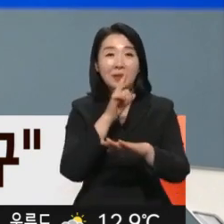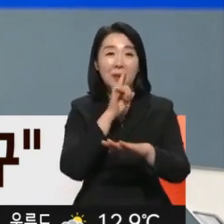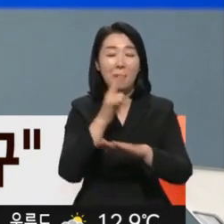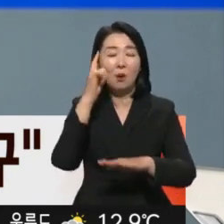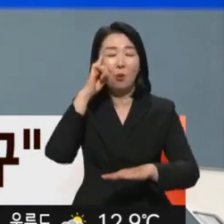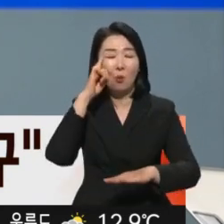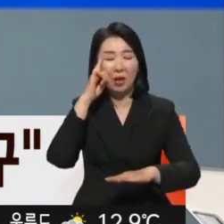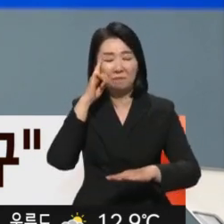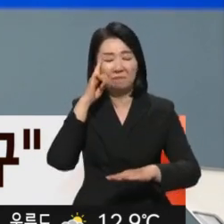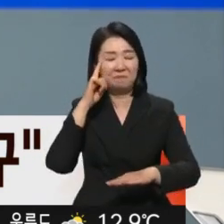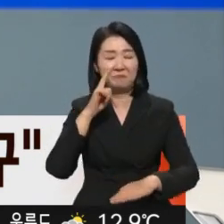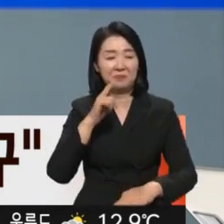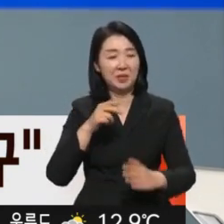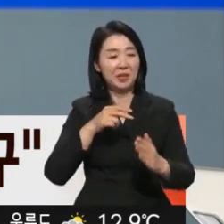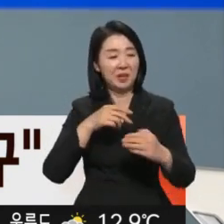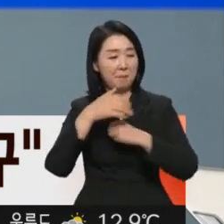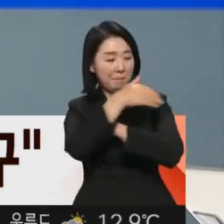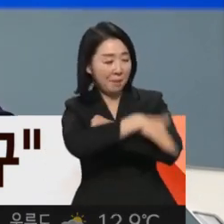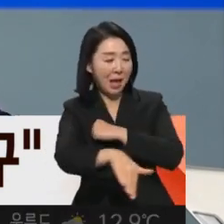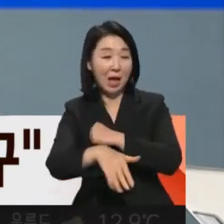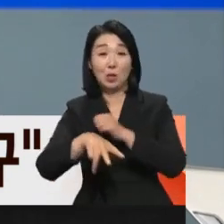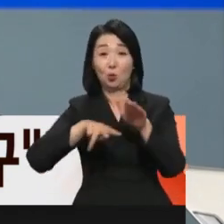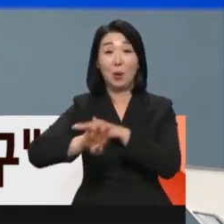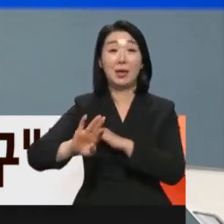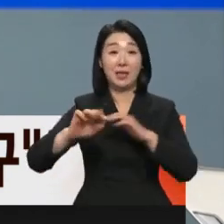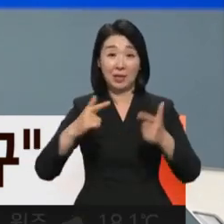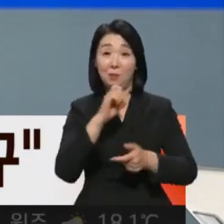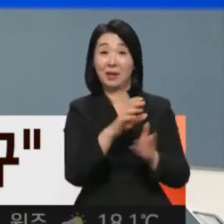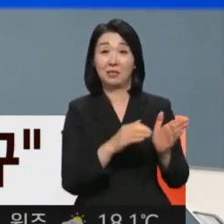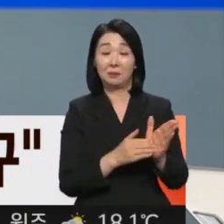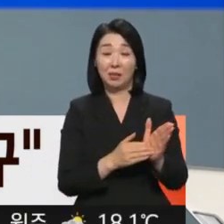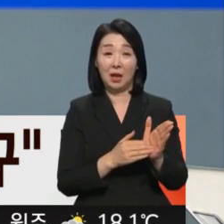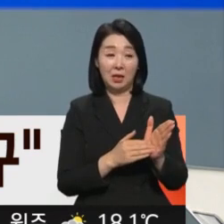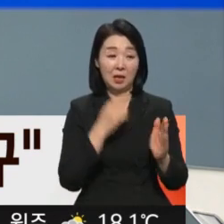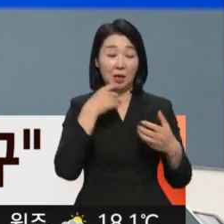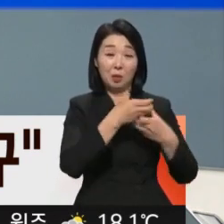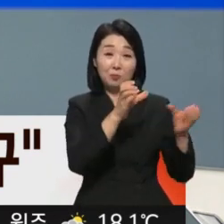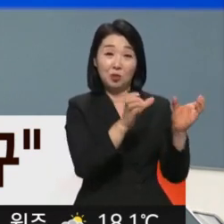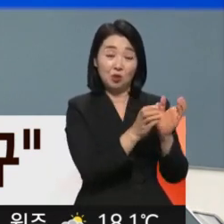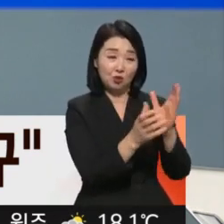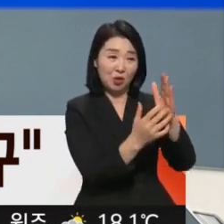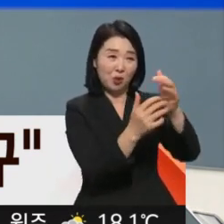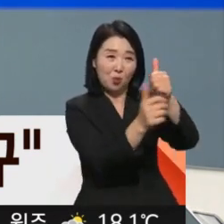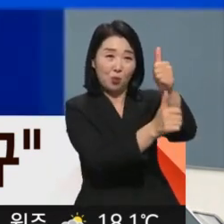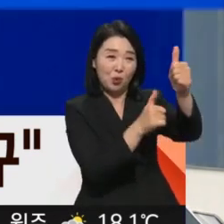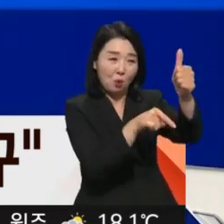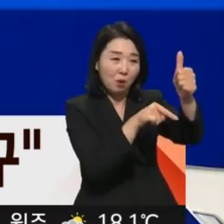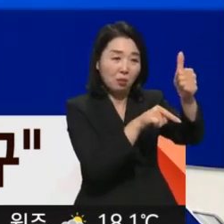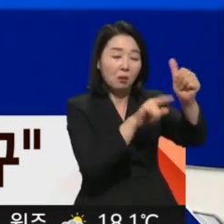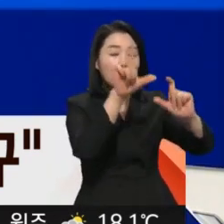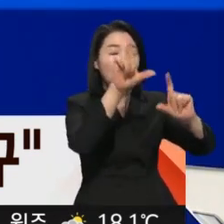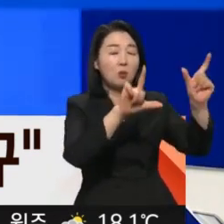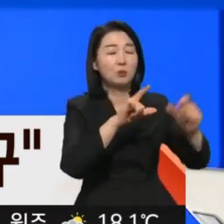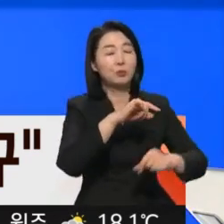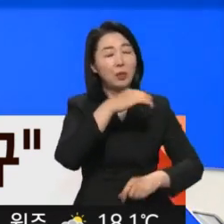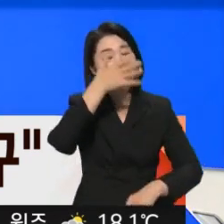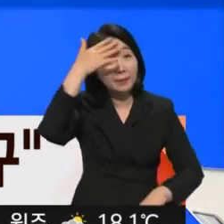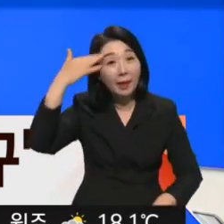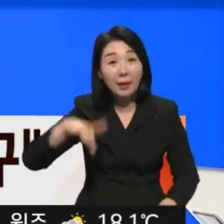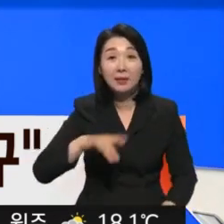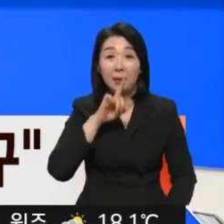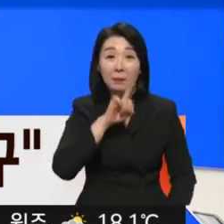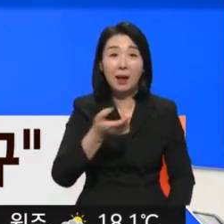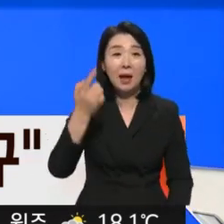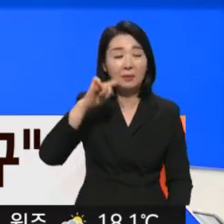절대 회피하거나 도망가지 않겠다고 다시 한번 강조했는데요. 민주당 지도부는 일단 한숨 돌리는 모습이긴 하지만 당 내부는